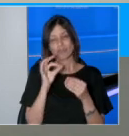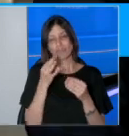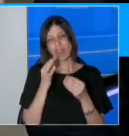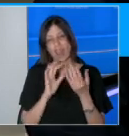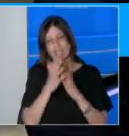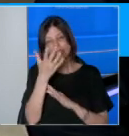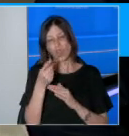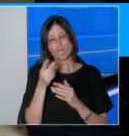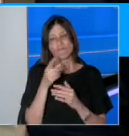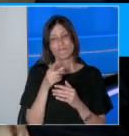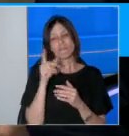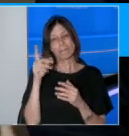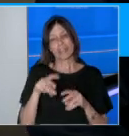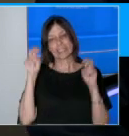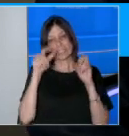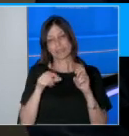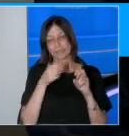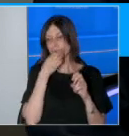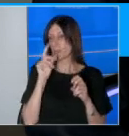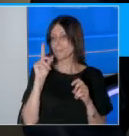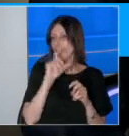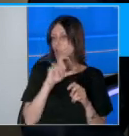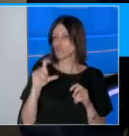את זה. אירן, מי אשם בסיפור הזה?